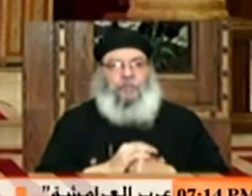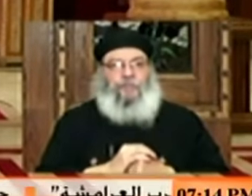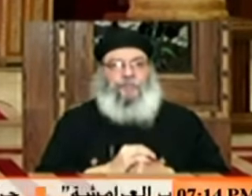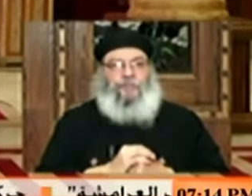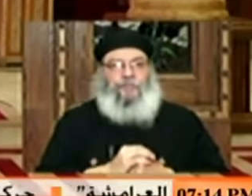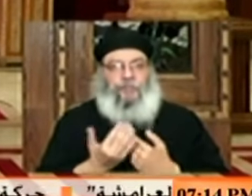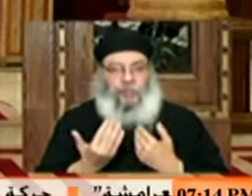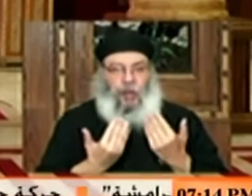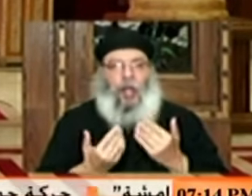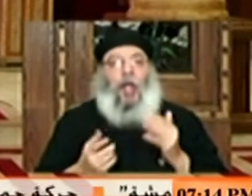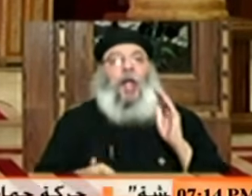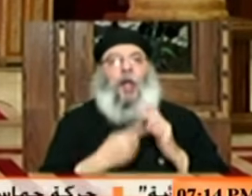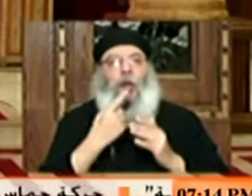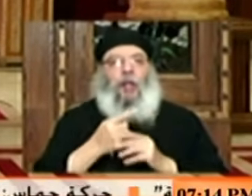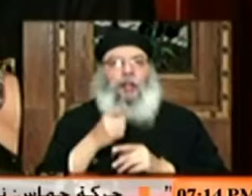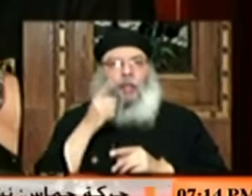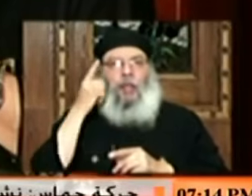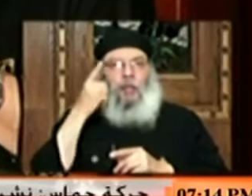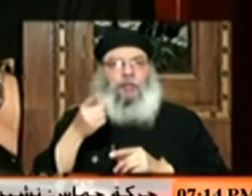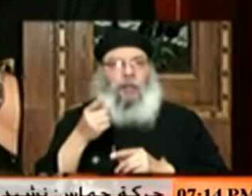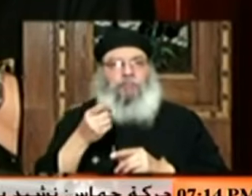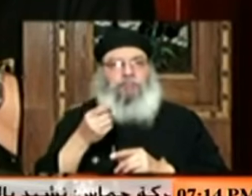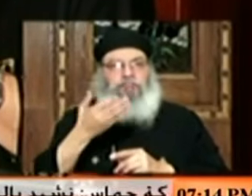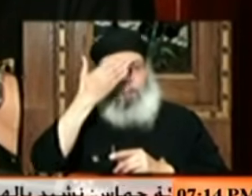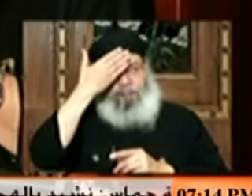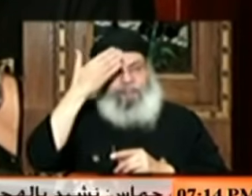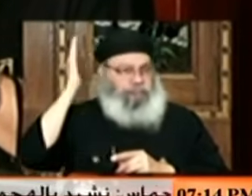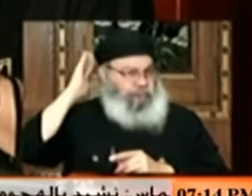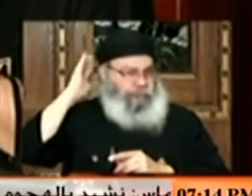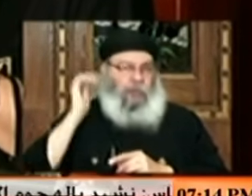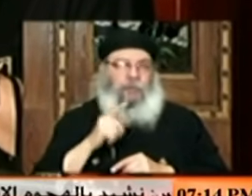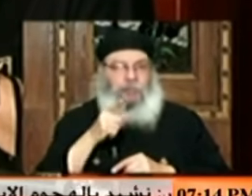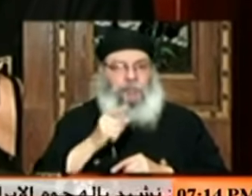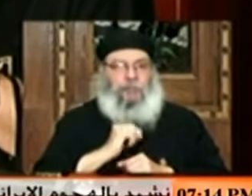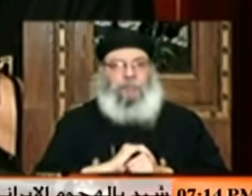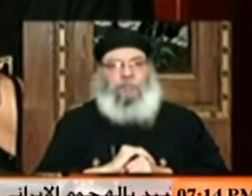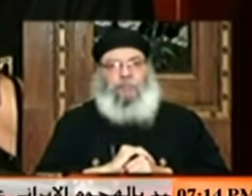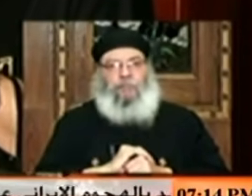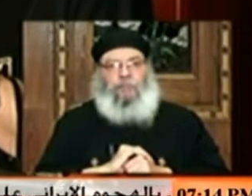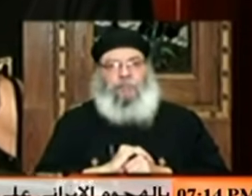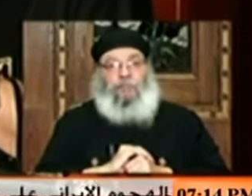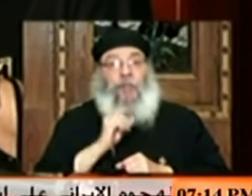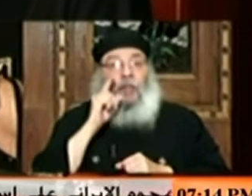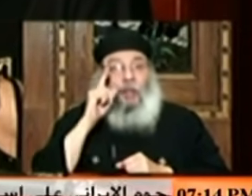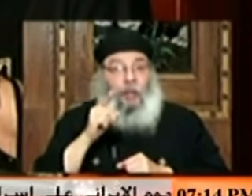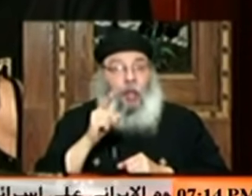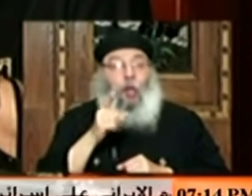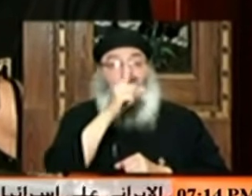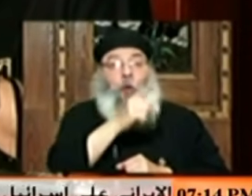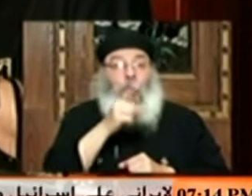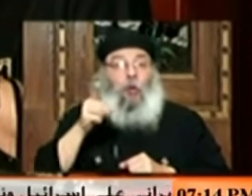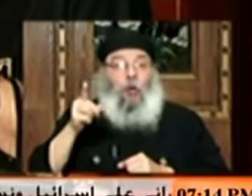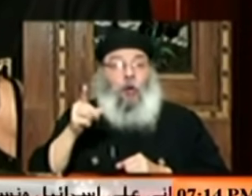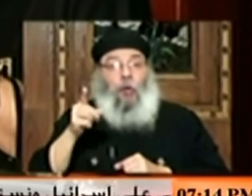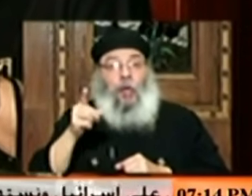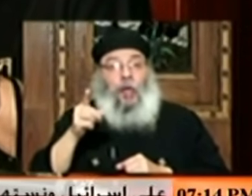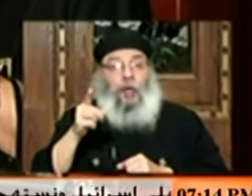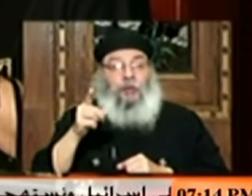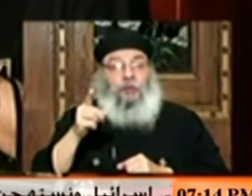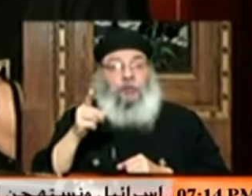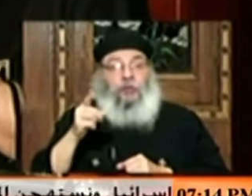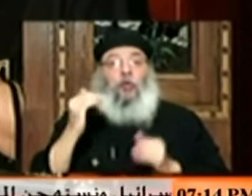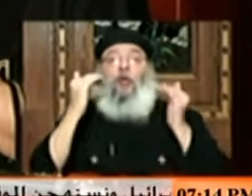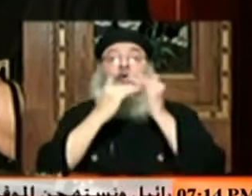طريقه الرد اول حاجه قال له يا مرائي الا يحل كل واحد منكم في السبت